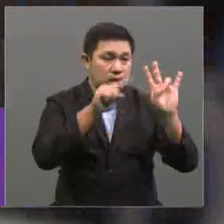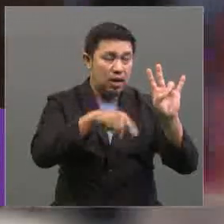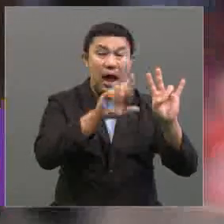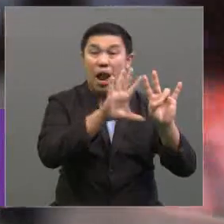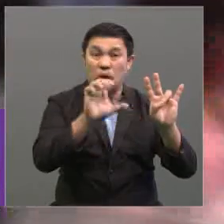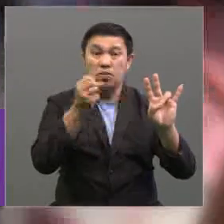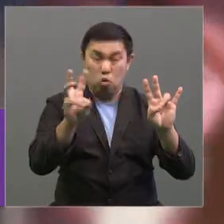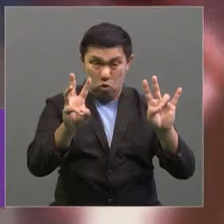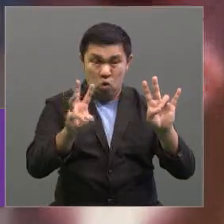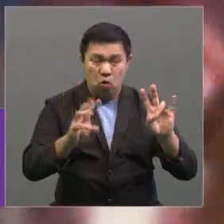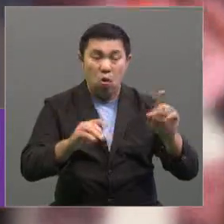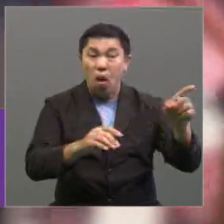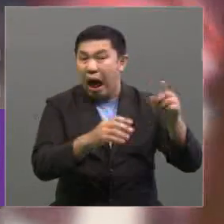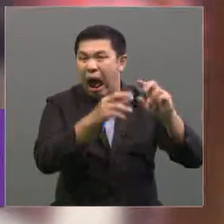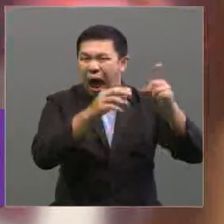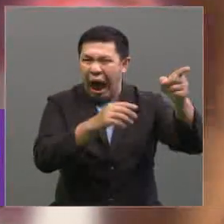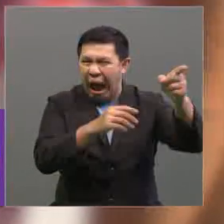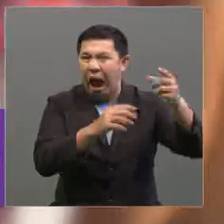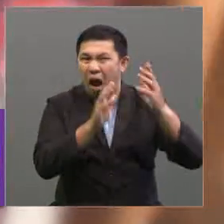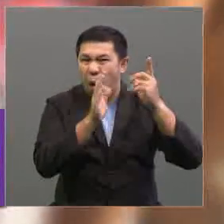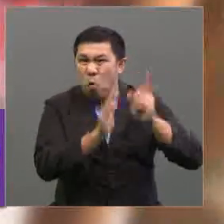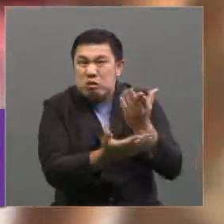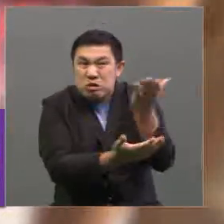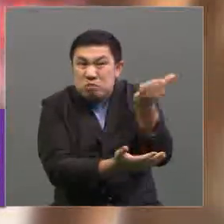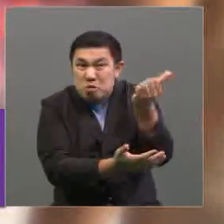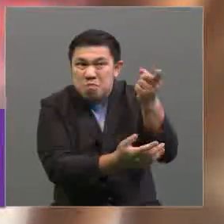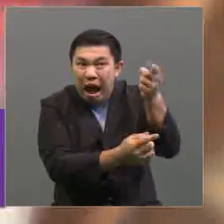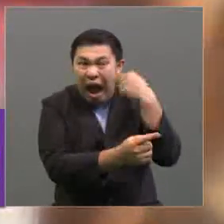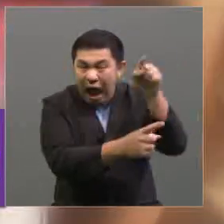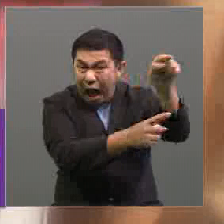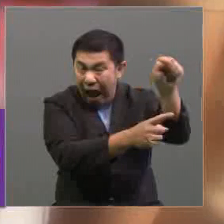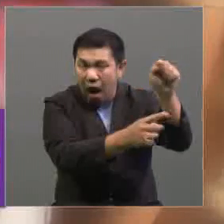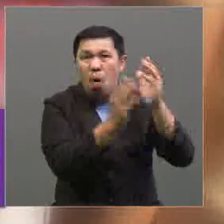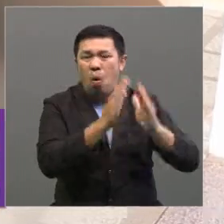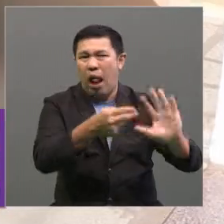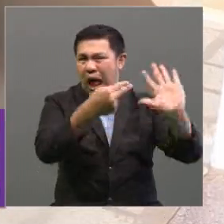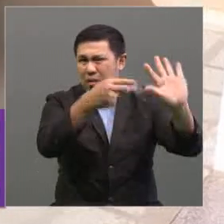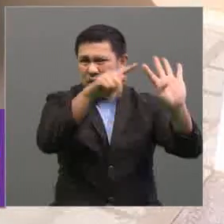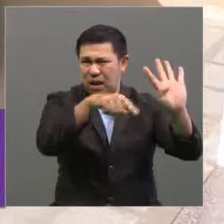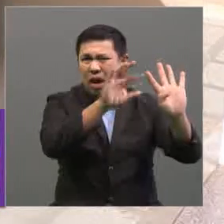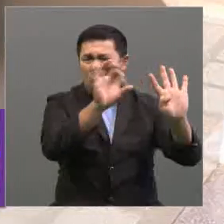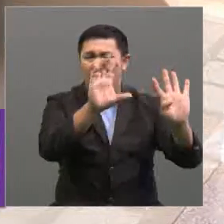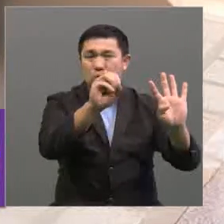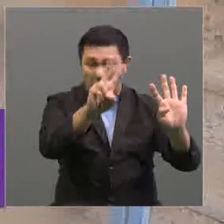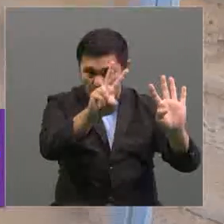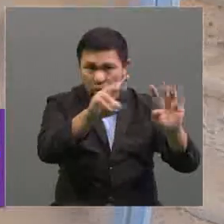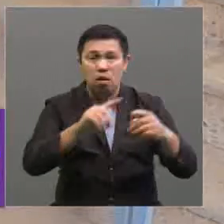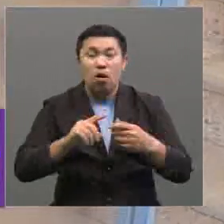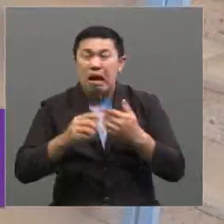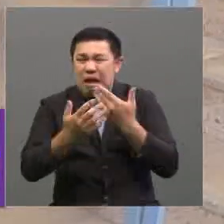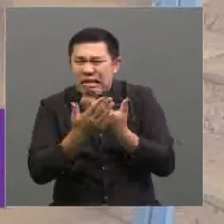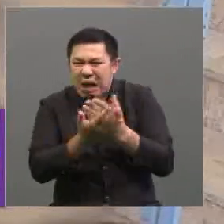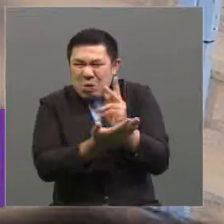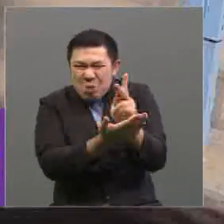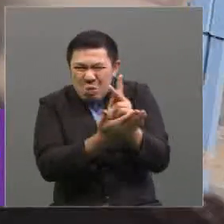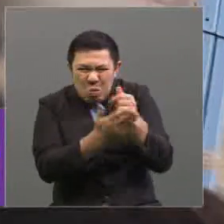นะคะเจ้าหนี้นะเจ้าหนี้เนี่ยที่ลูกหนี้เขมาแจ้งเนี่ยนะคะ54,55 2คนค่ะมูลหนี้